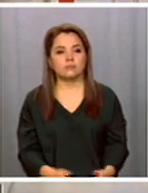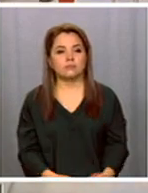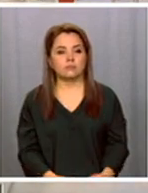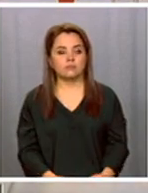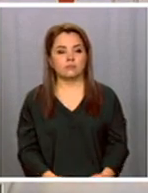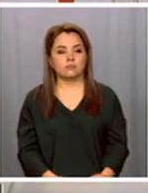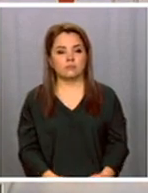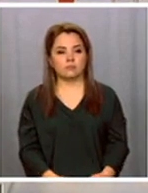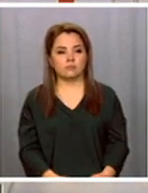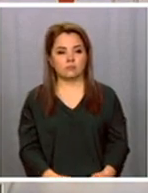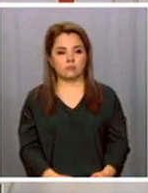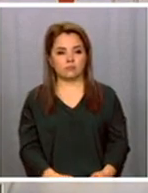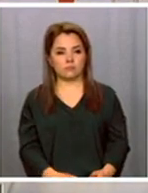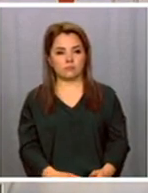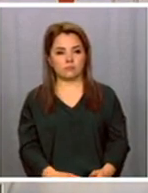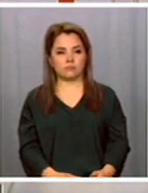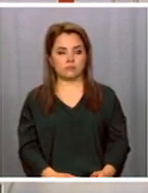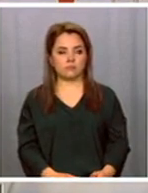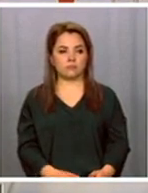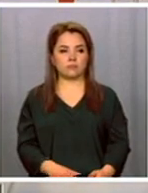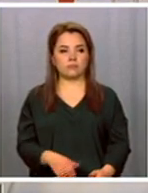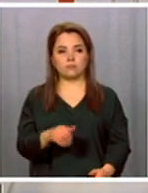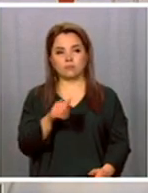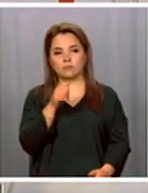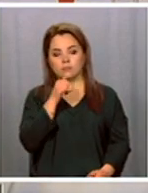және магний ұнтағын салып көрейік.